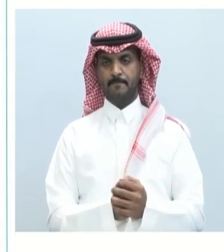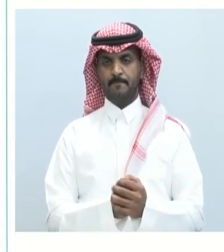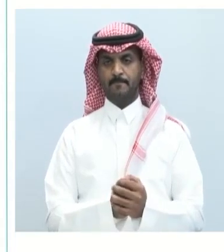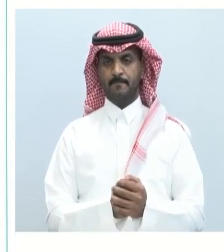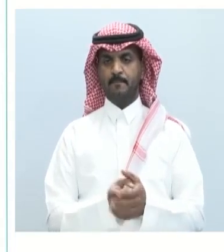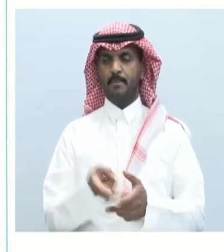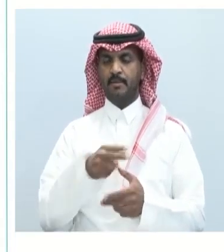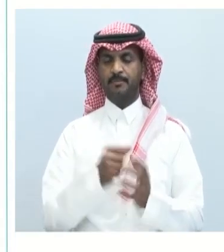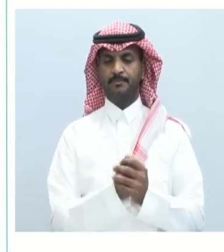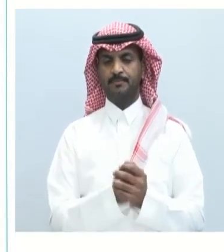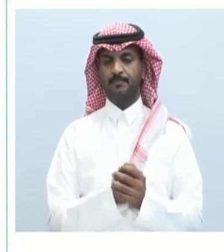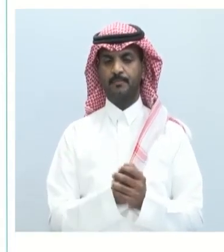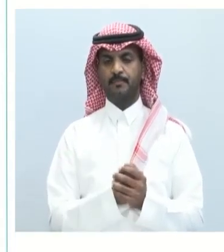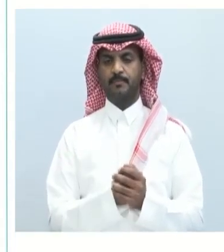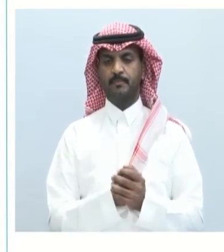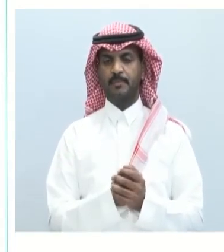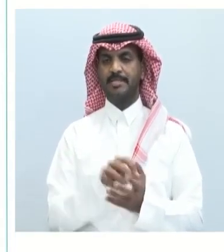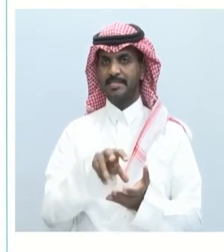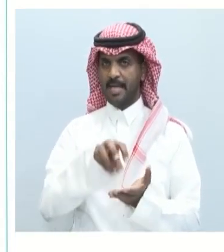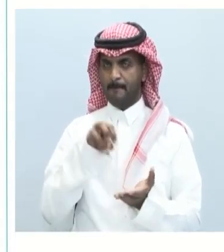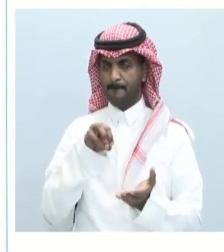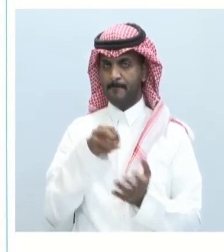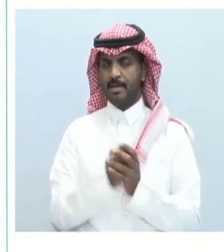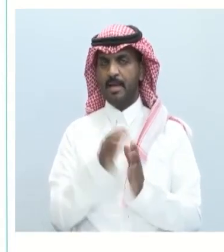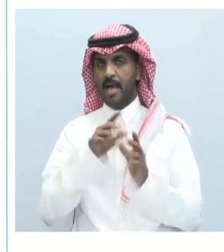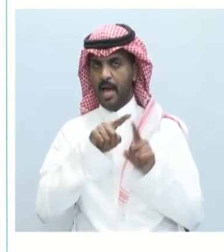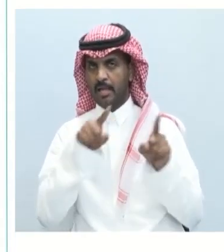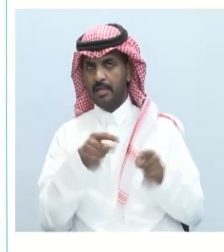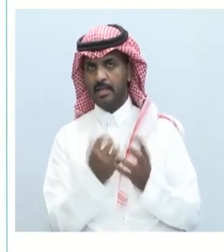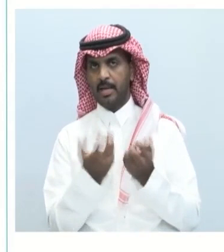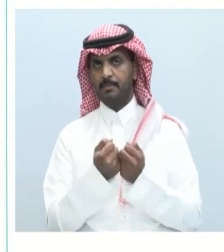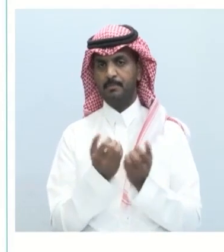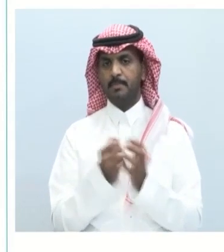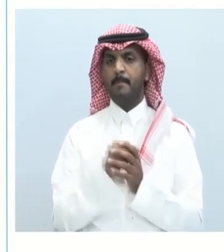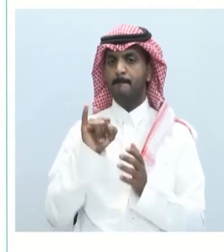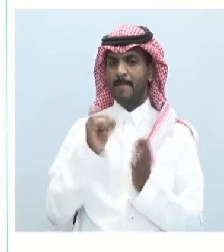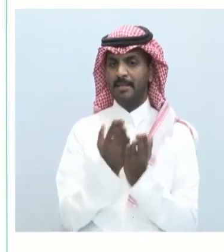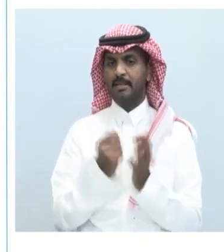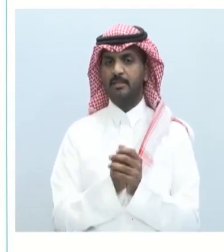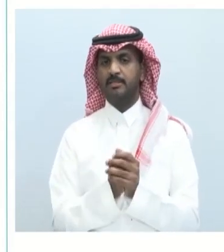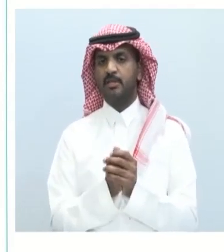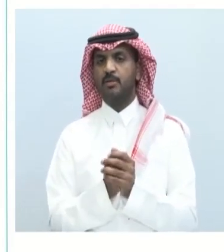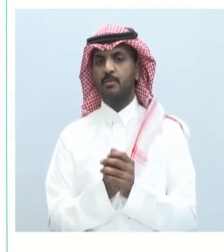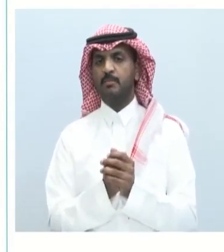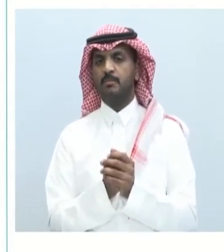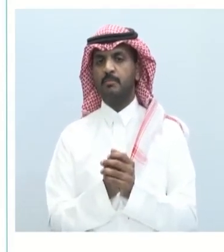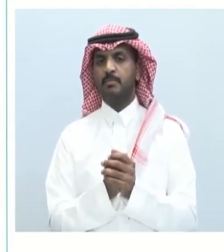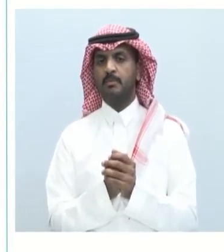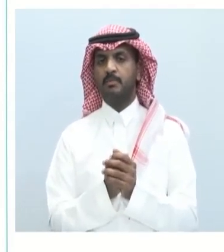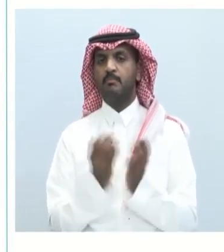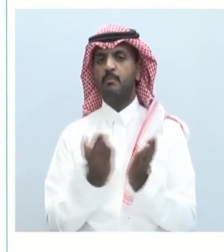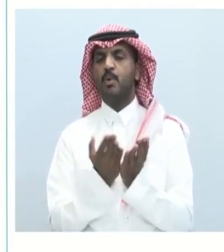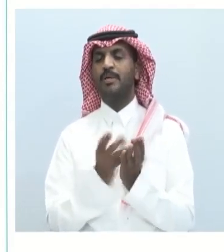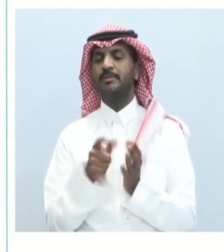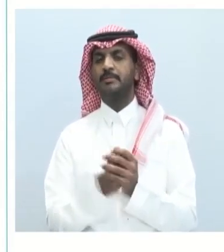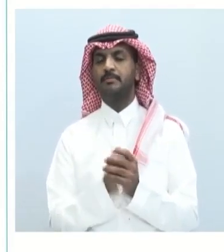بعد ذلك نقوم بسحب حقل رقم الماده من جدول المواد الرئيسه او مواد